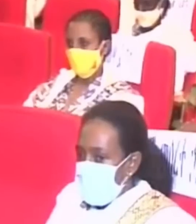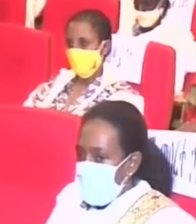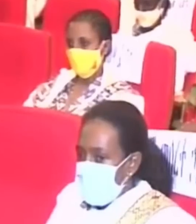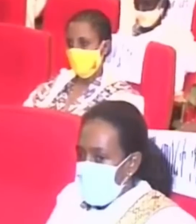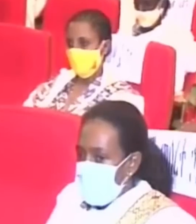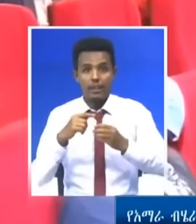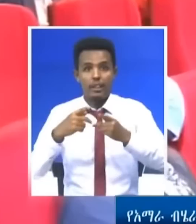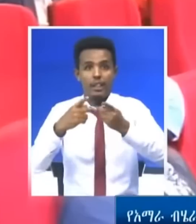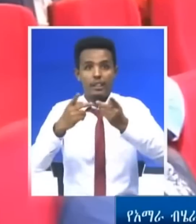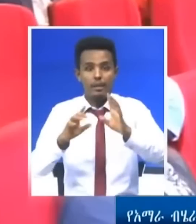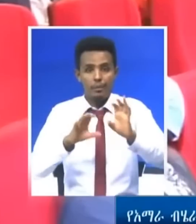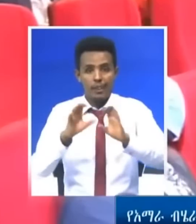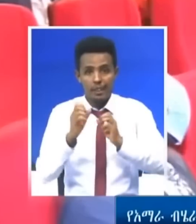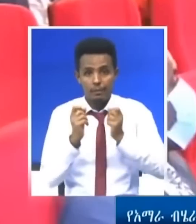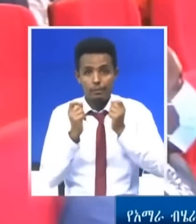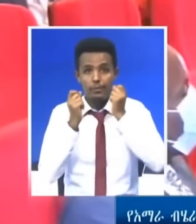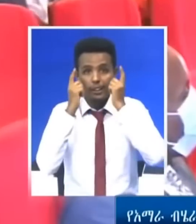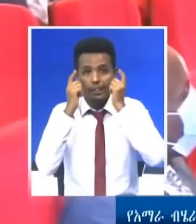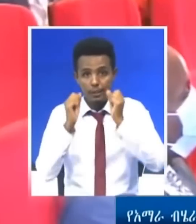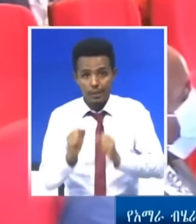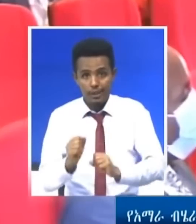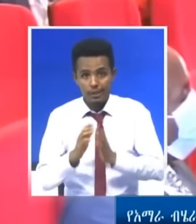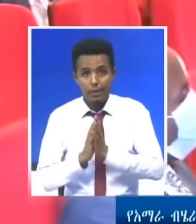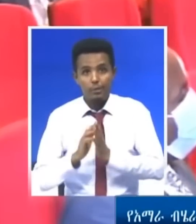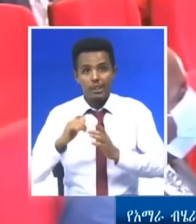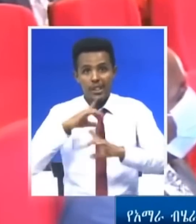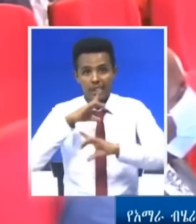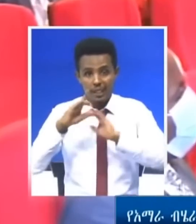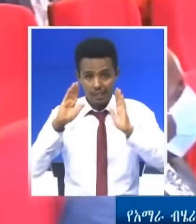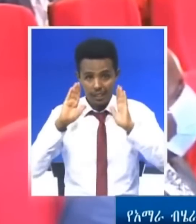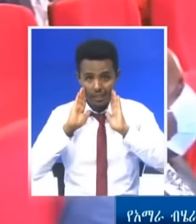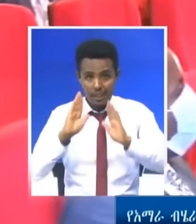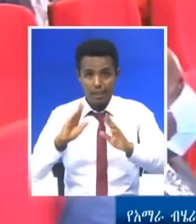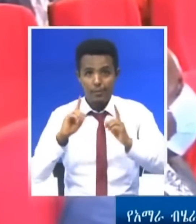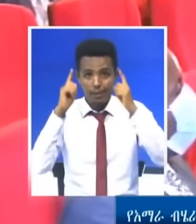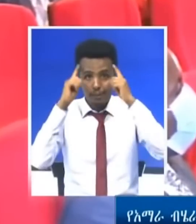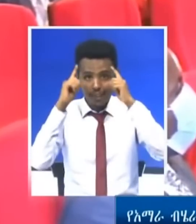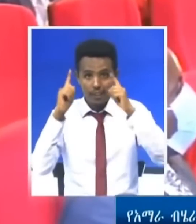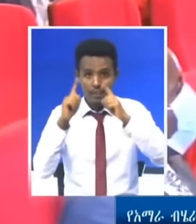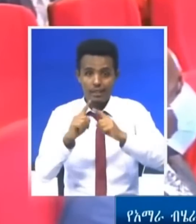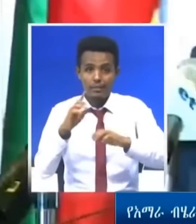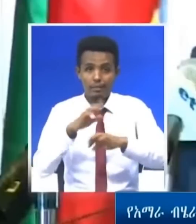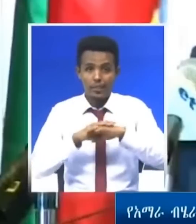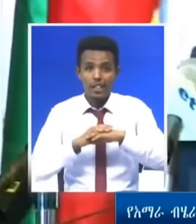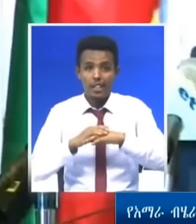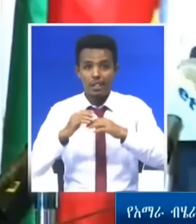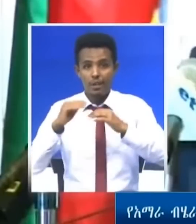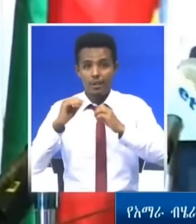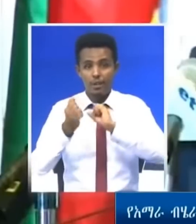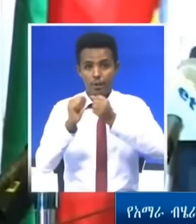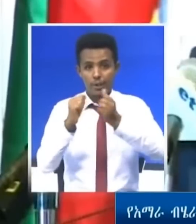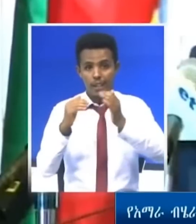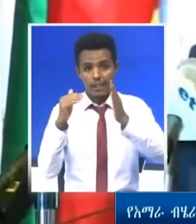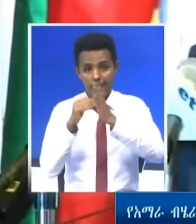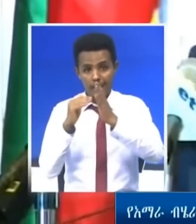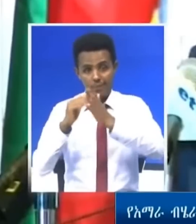አቀርበዋል። ሌላ በኩል አሁንም የክልላችን ሰላም ለማናጋት የለውጥ አደናቃፊ ኃይሉ በተለያዩ የክልሉ